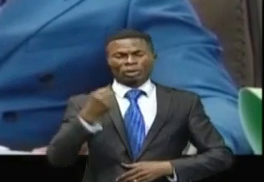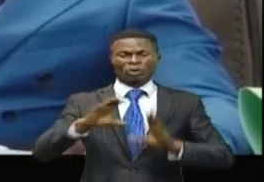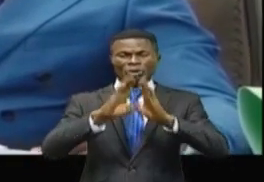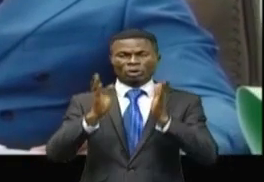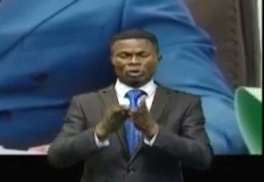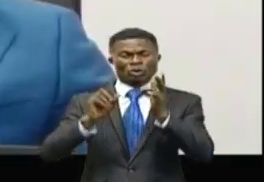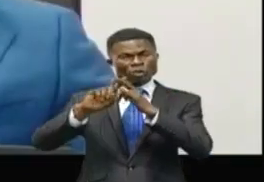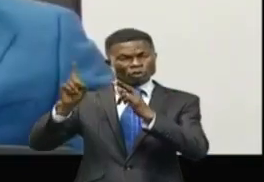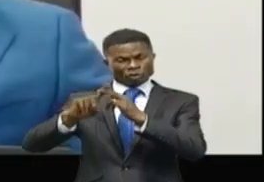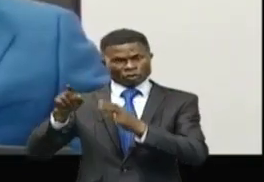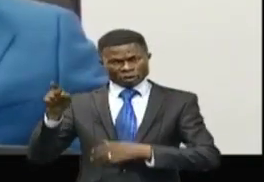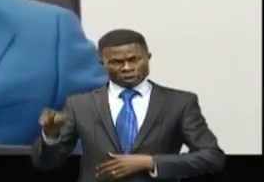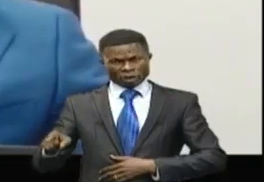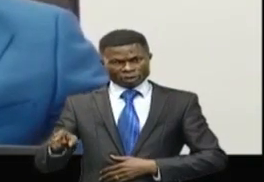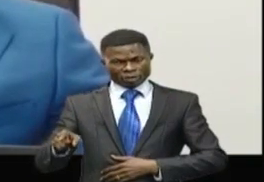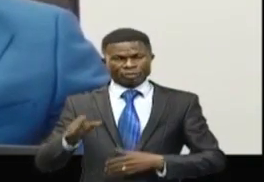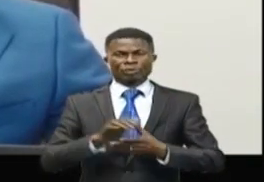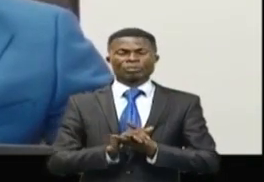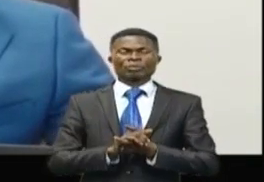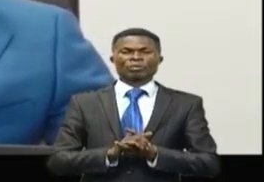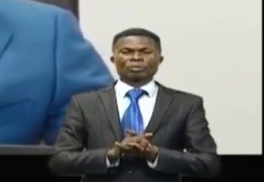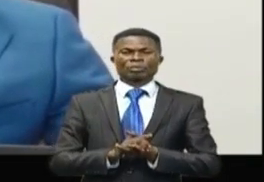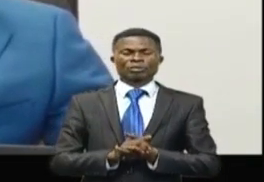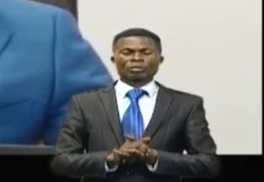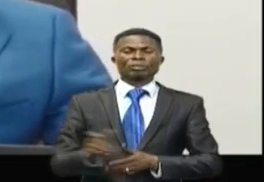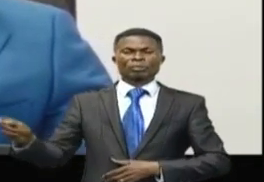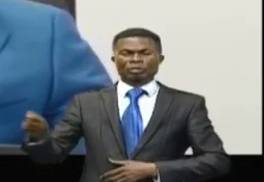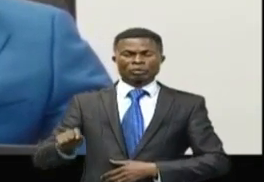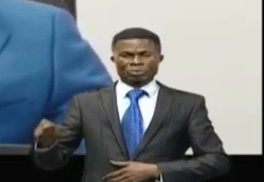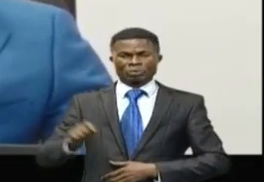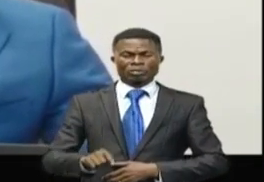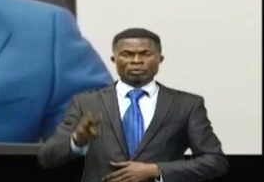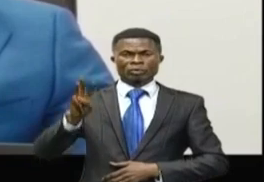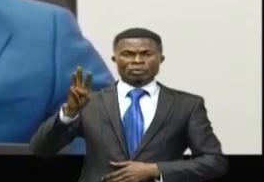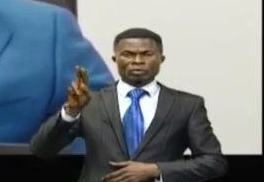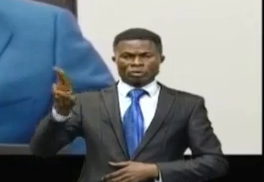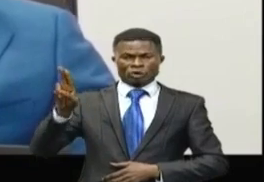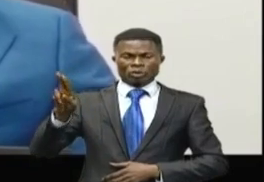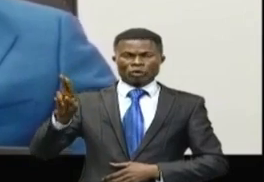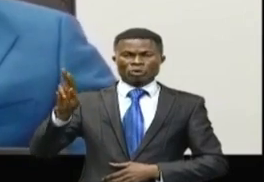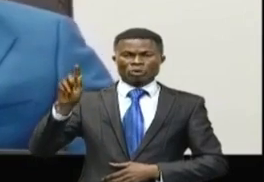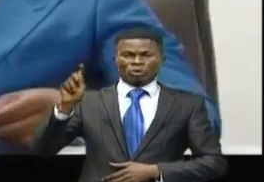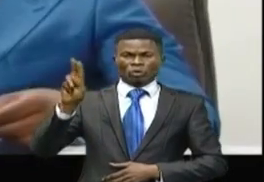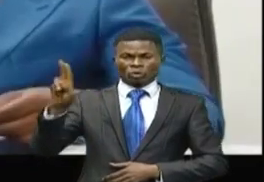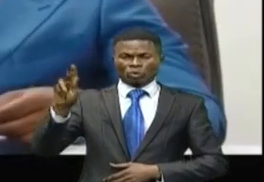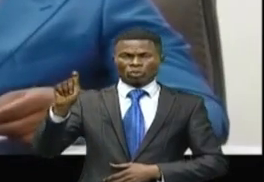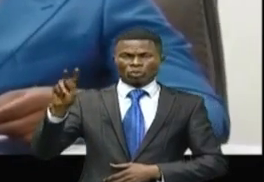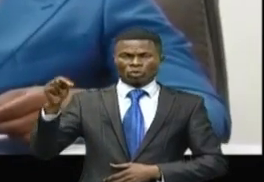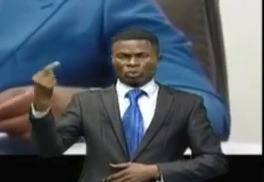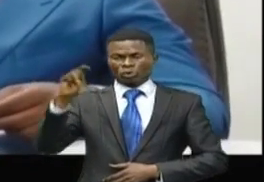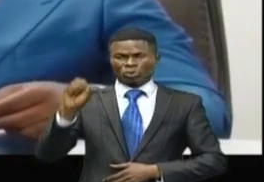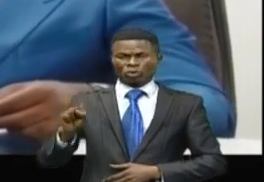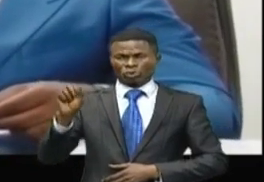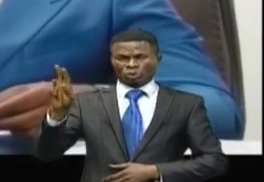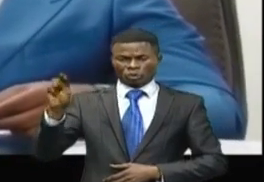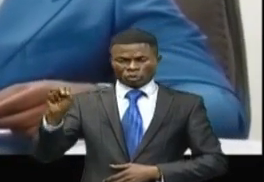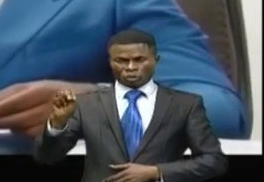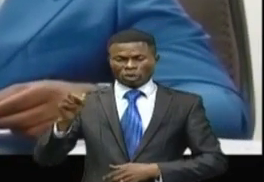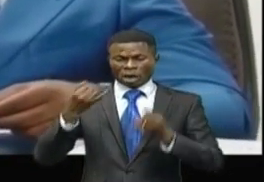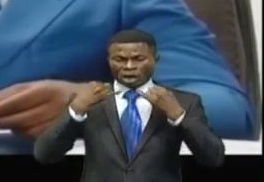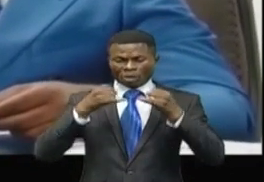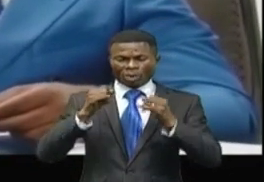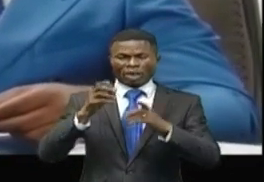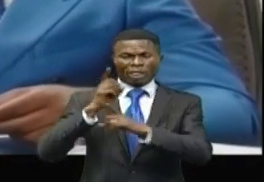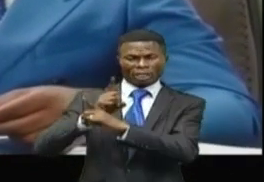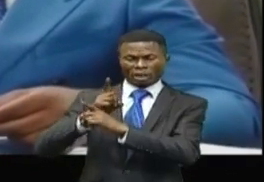récalcitrant dans les territoires de rutshuru les ministres de la défense a signalé que depuis le vendredi 5